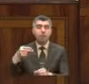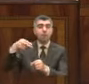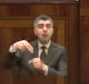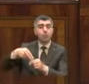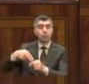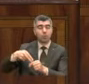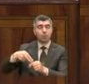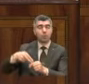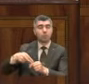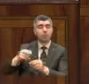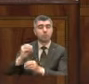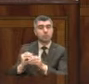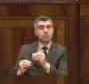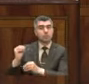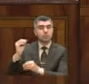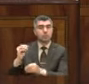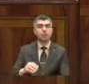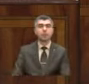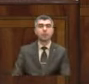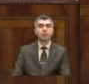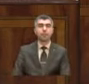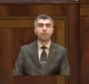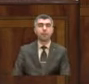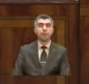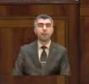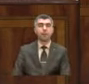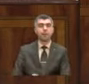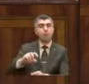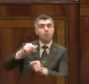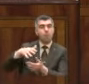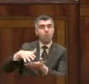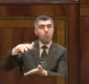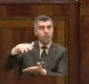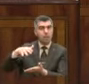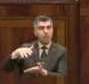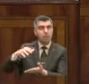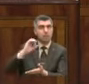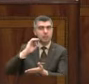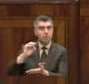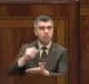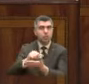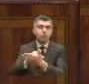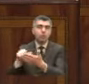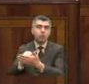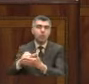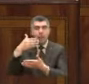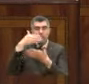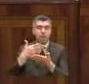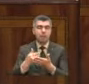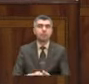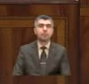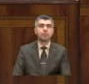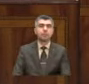الفاتوره ديال البترول، فاتوره عاليه جدا البترول والغاز. نحن نتحدث فقط الان عن الطاقات المتجدده وعلاقتها بانتاج